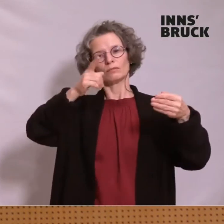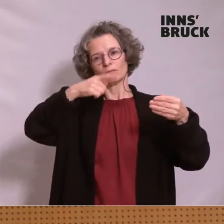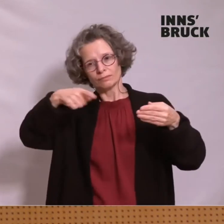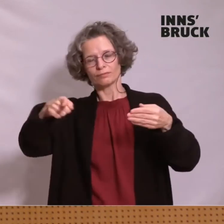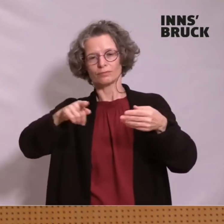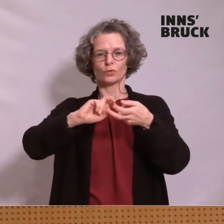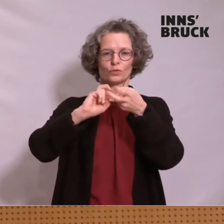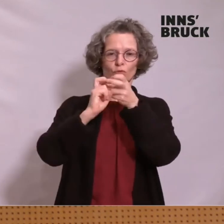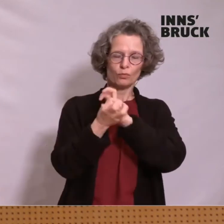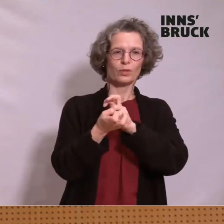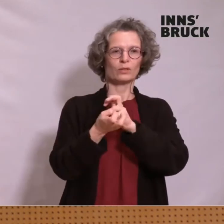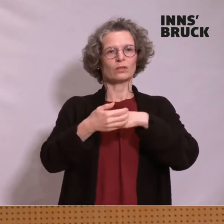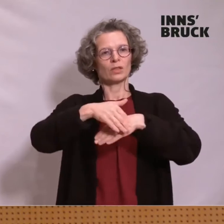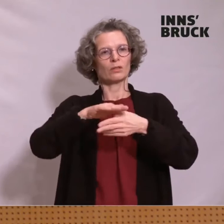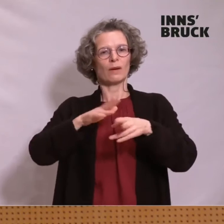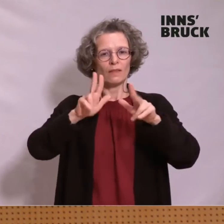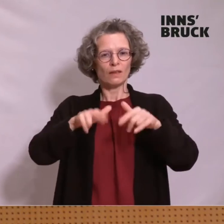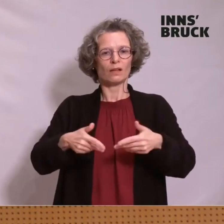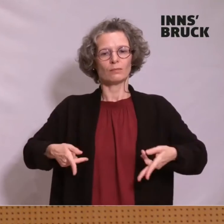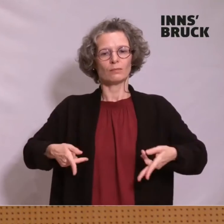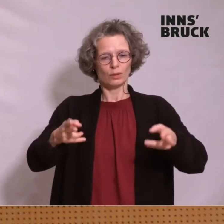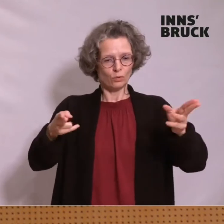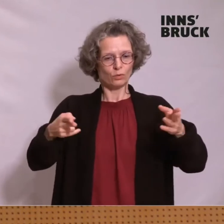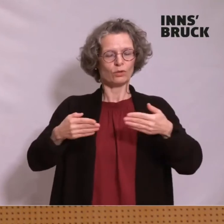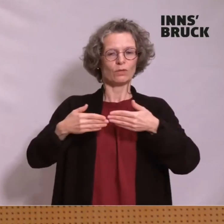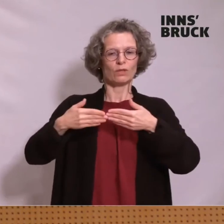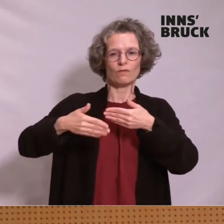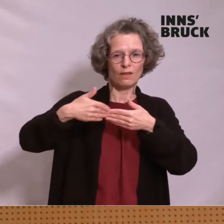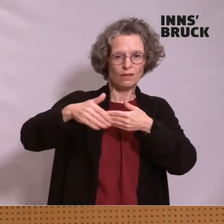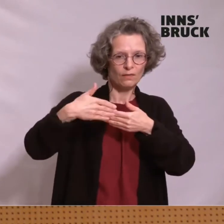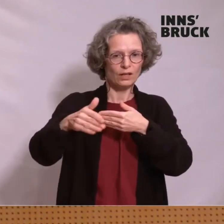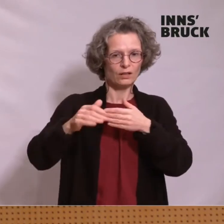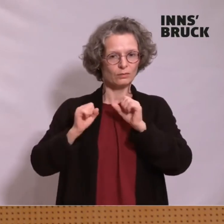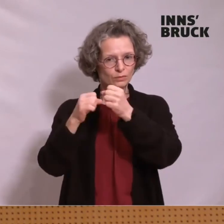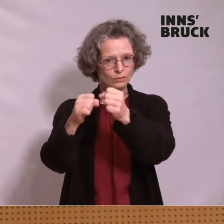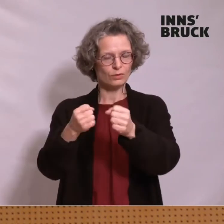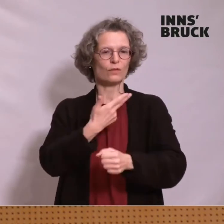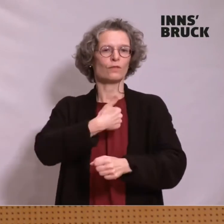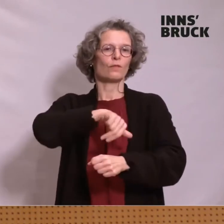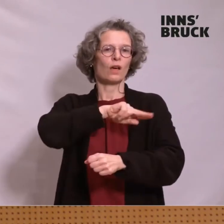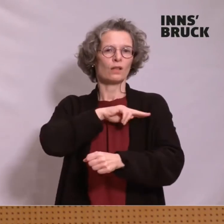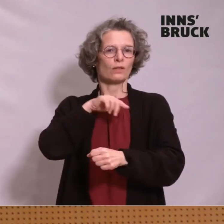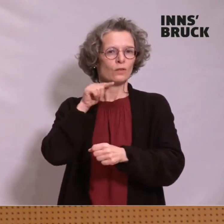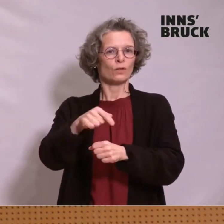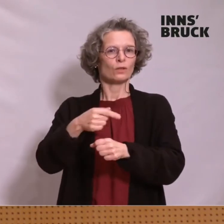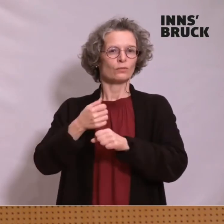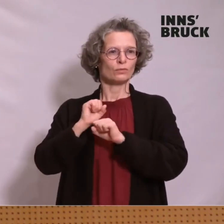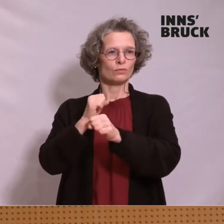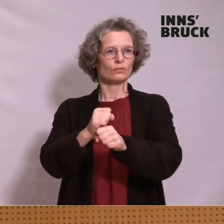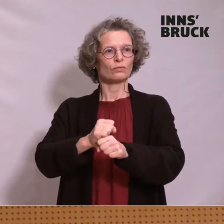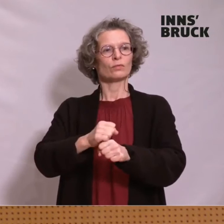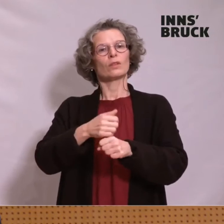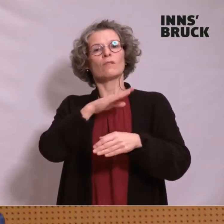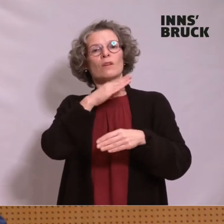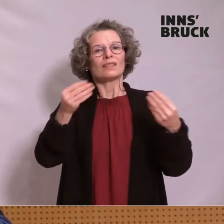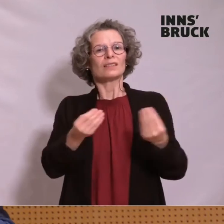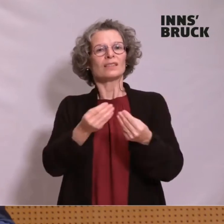und Gemeinderatsperioden fortgesetzt und verantwortungsvoll getragen, sind zukunftspreisend